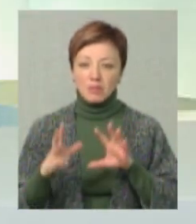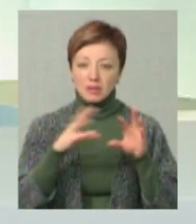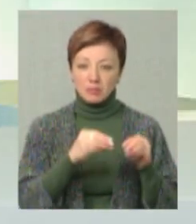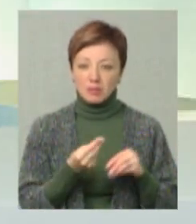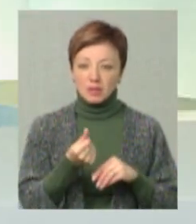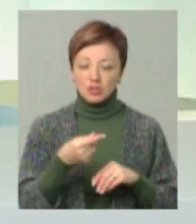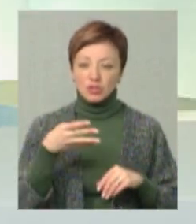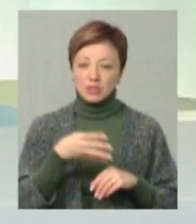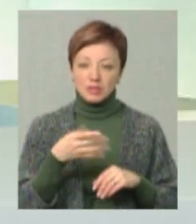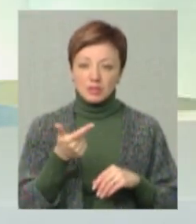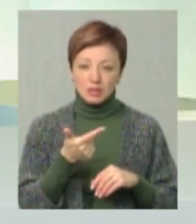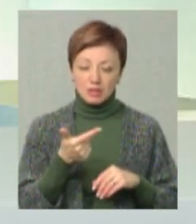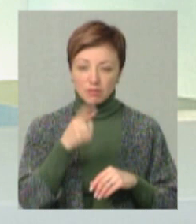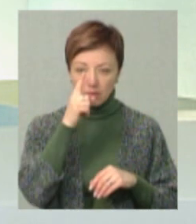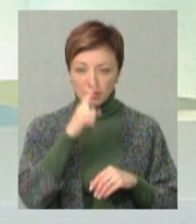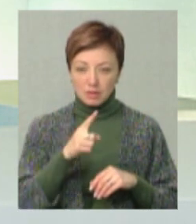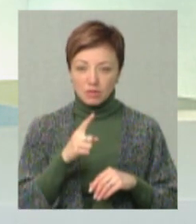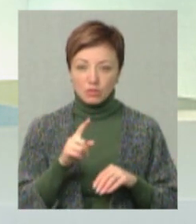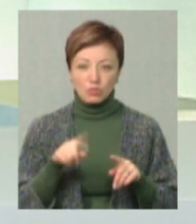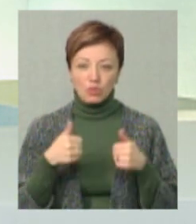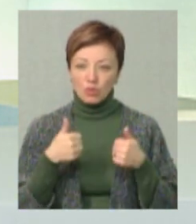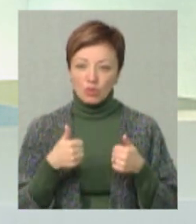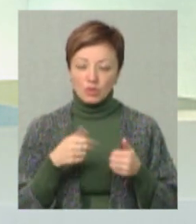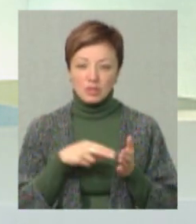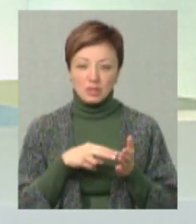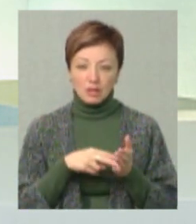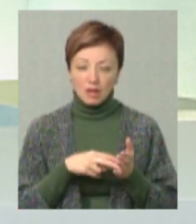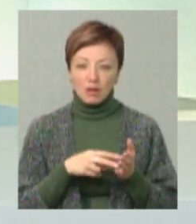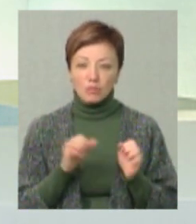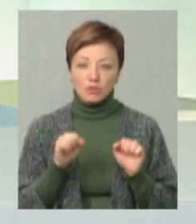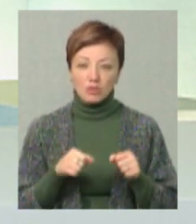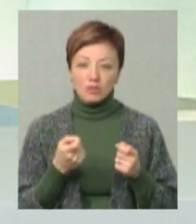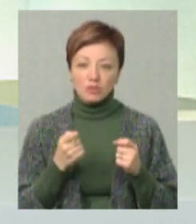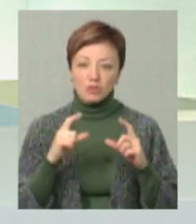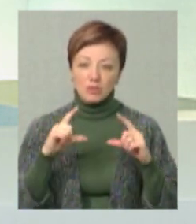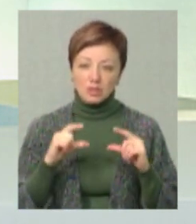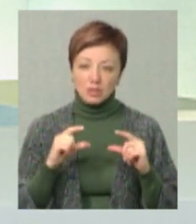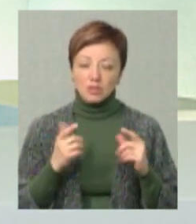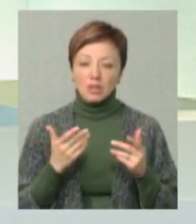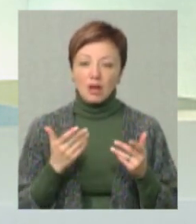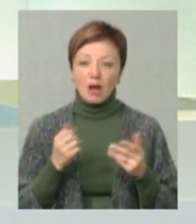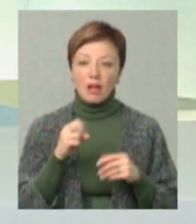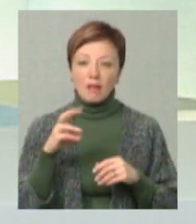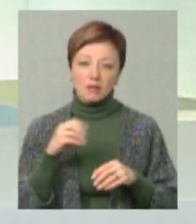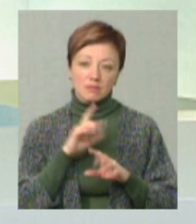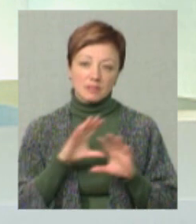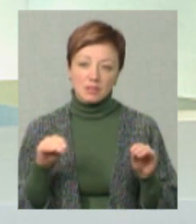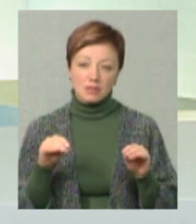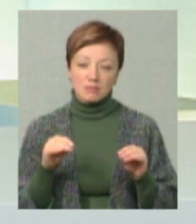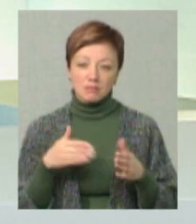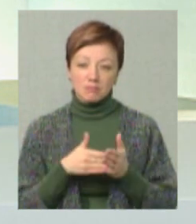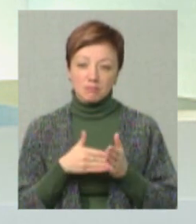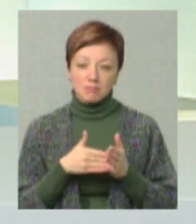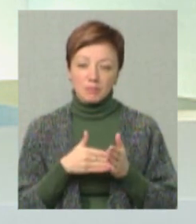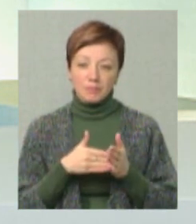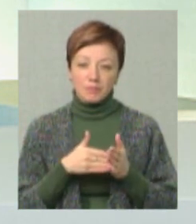переселенців, які платили 4 тисячі гривень в місяць. Дуже хороша, насправді, ціна. Можливо, навіть трішки занижена, але сказали, все, ну,